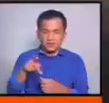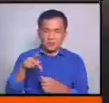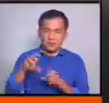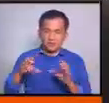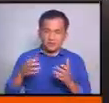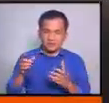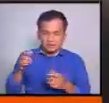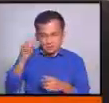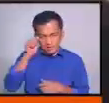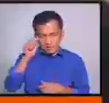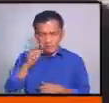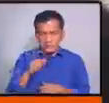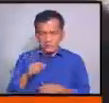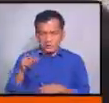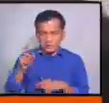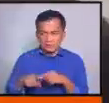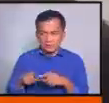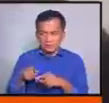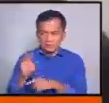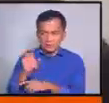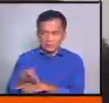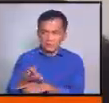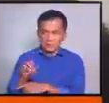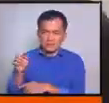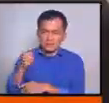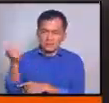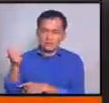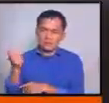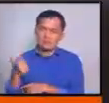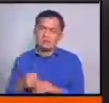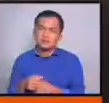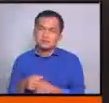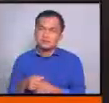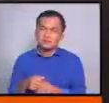Aquino. You cannot pressure somebody